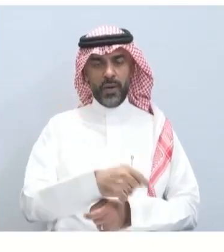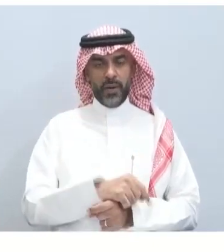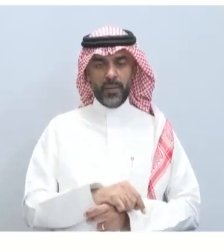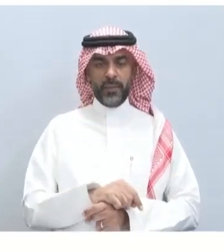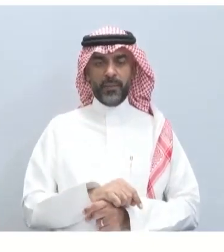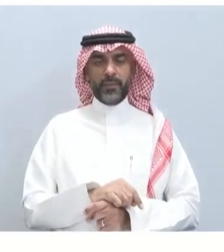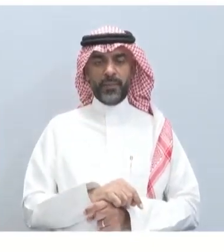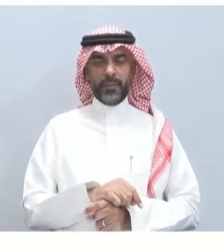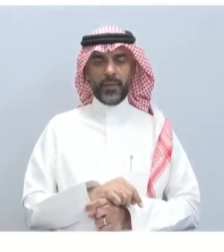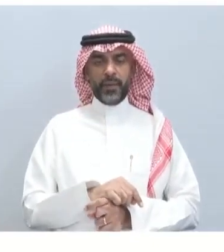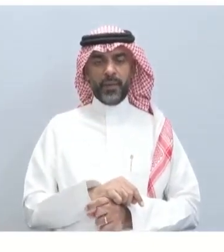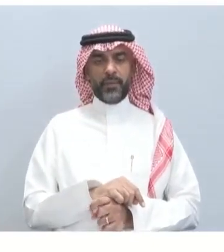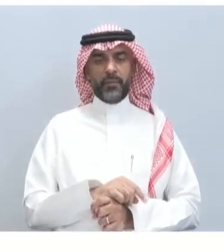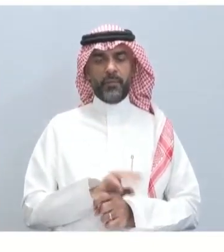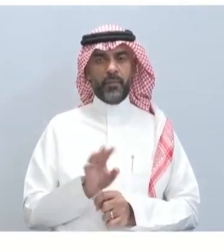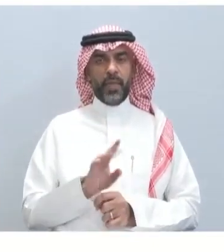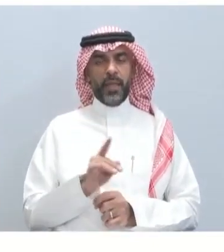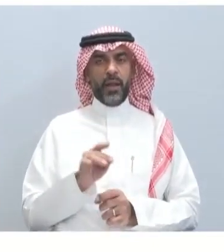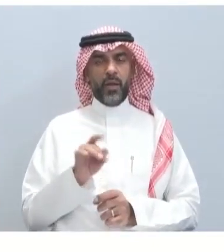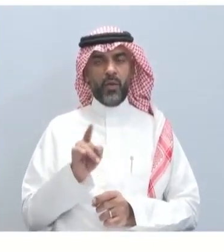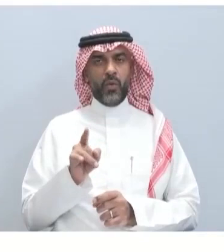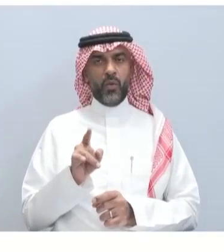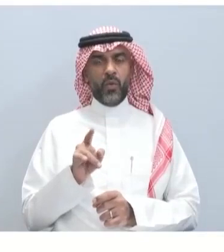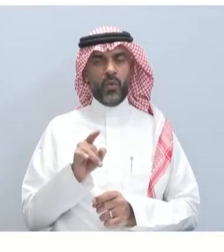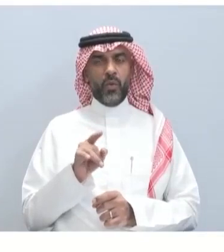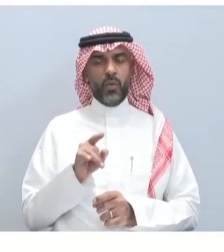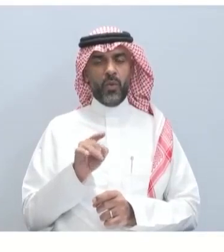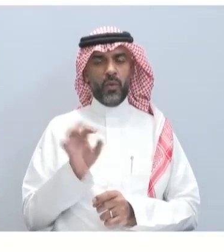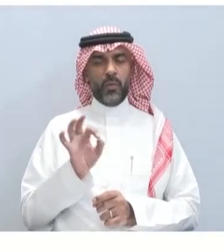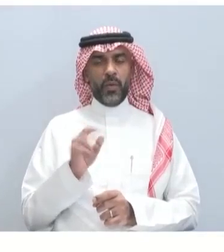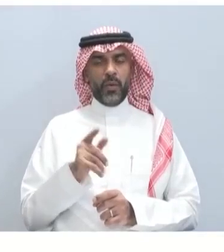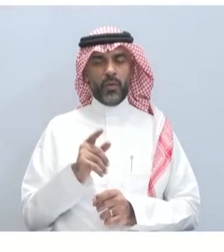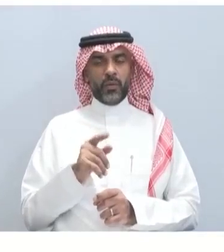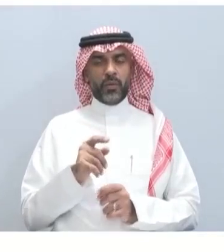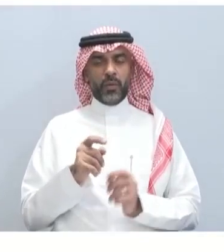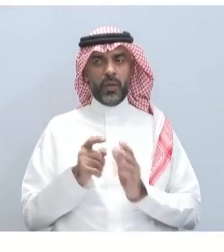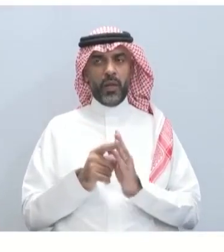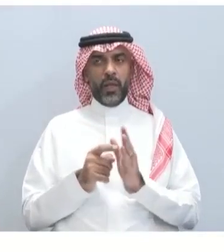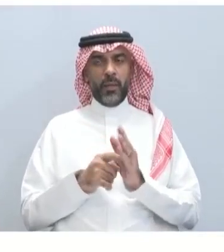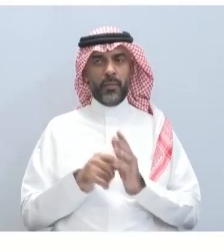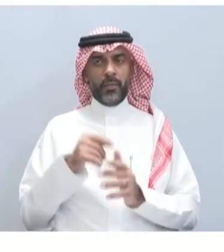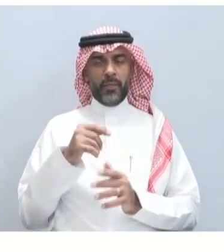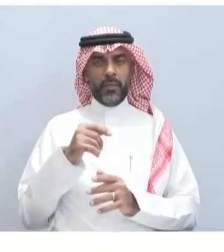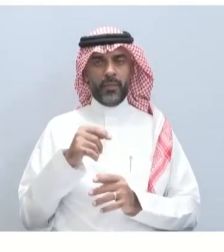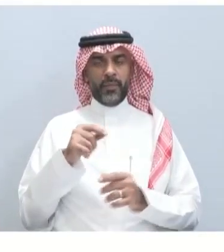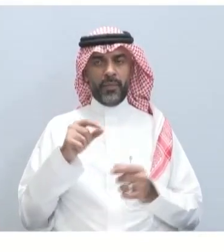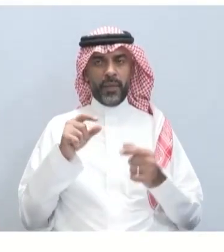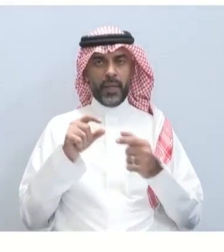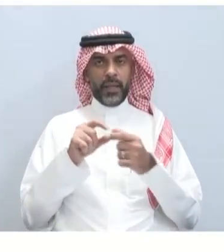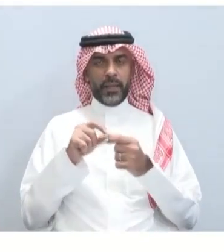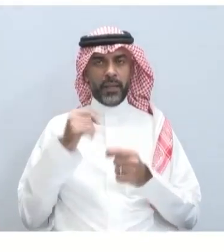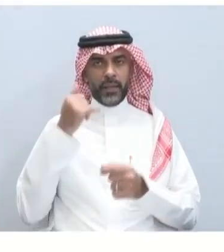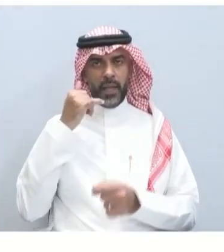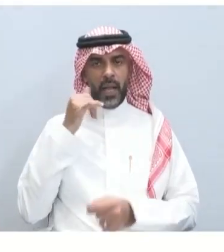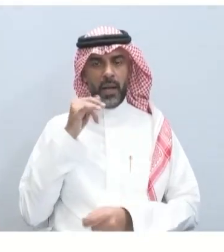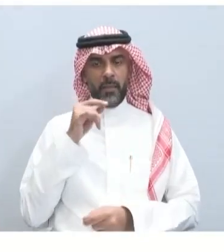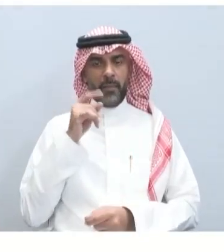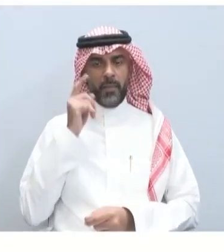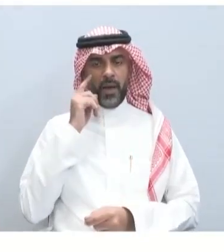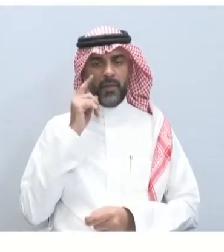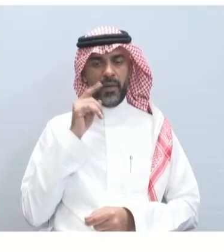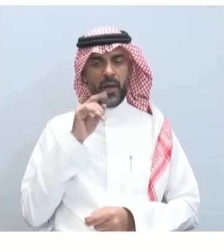قطاعات لا يستهان به في نظام الاتصال المعرفي سواء بالنسبه للشخص العادي او بالنسبه